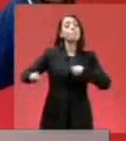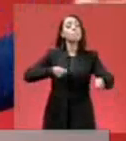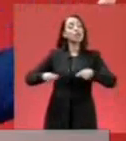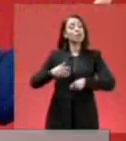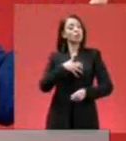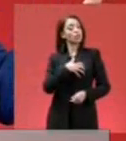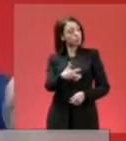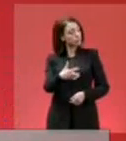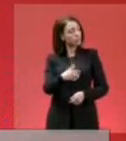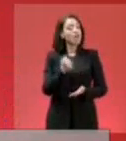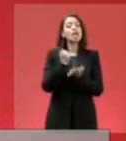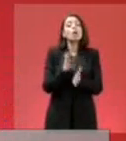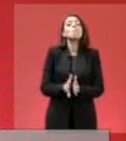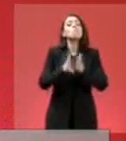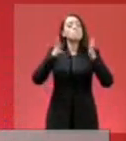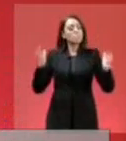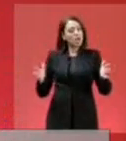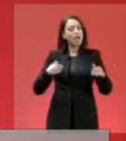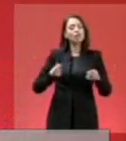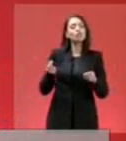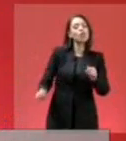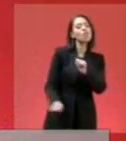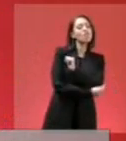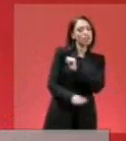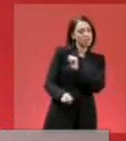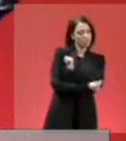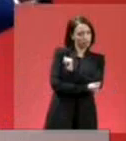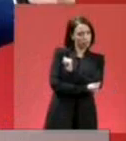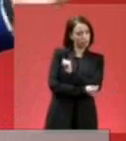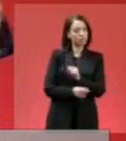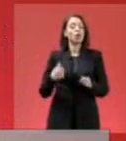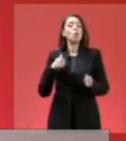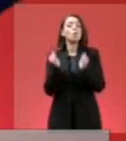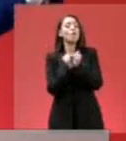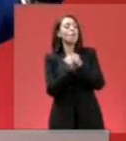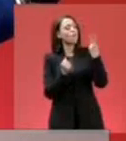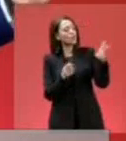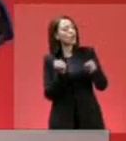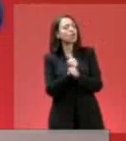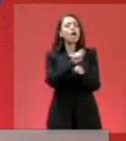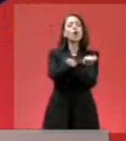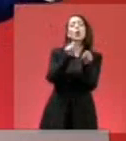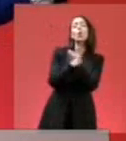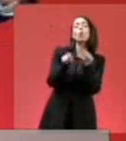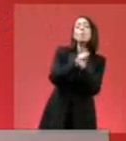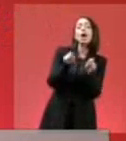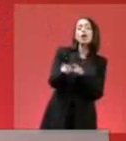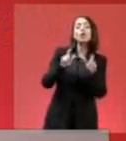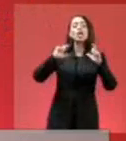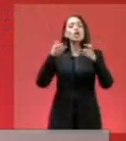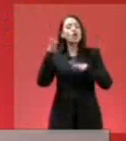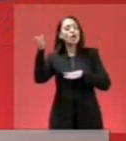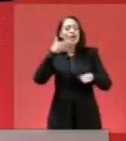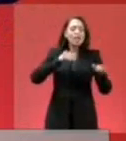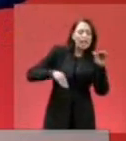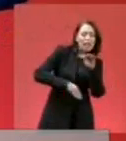των offshore και της μεγάλης φοροδιαφυγής. Υπέρ των φίλων και των κουμπάρων της οικογενείας που κρύβονται